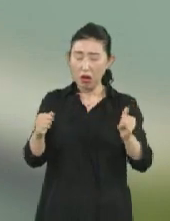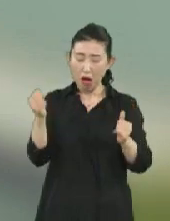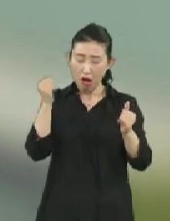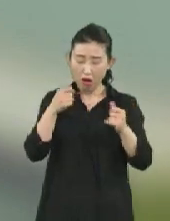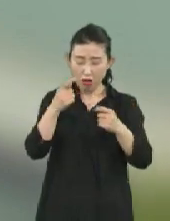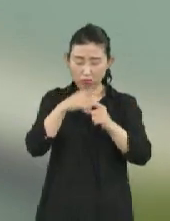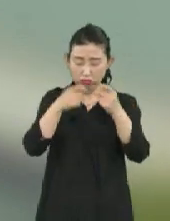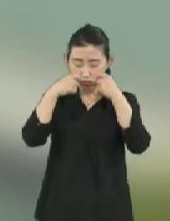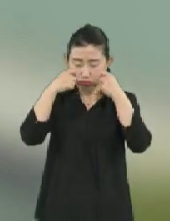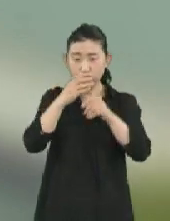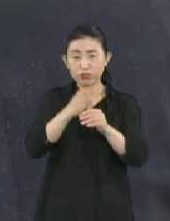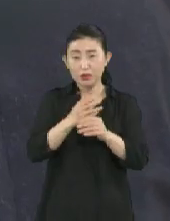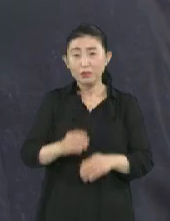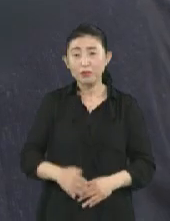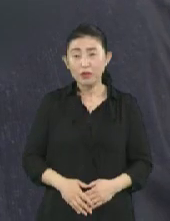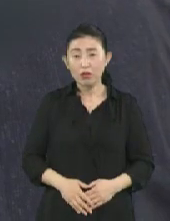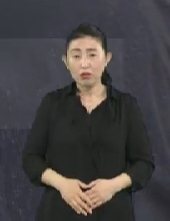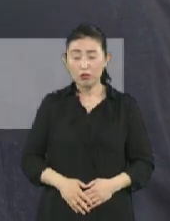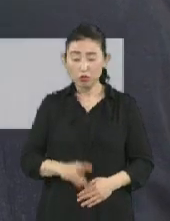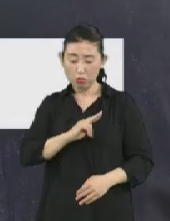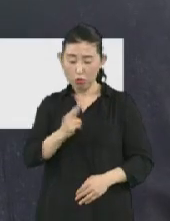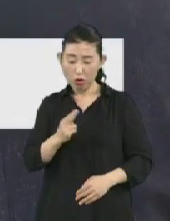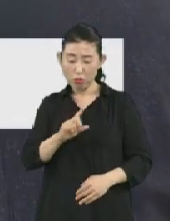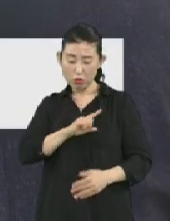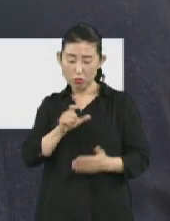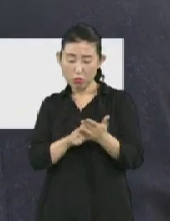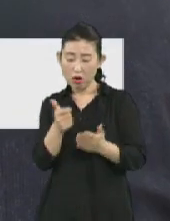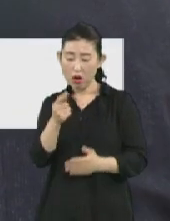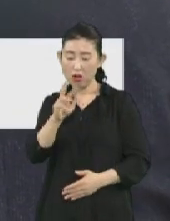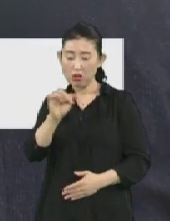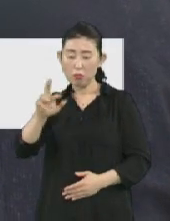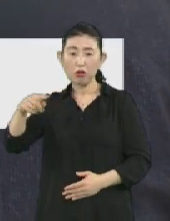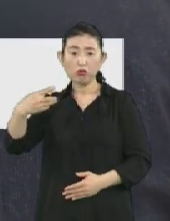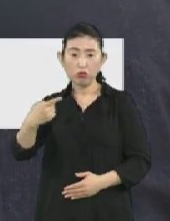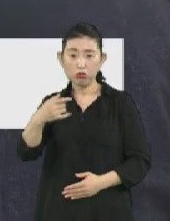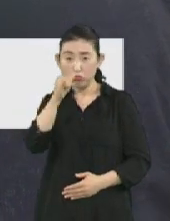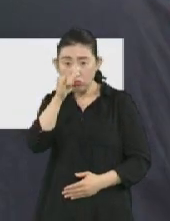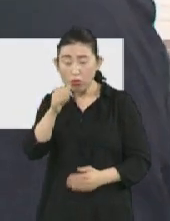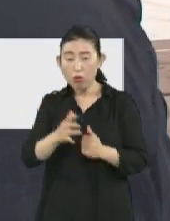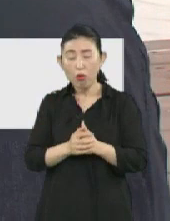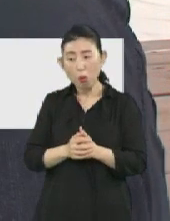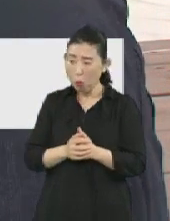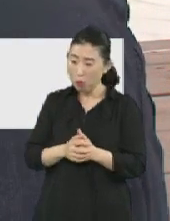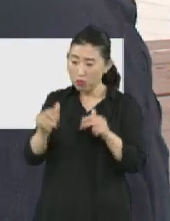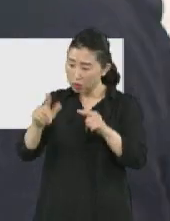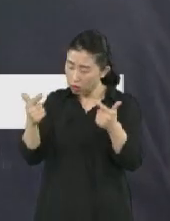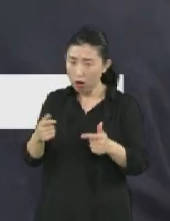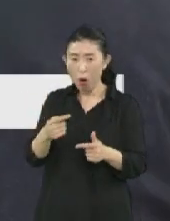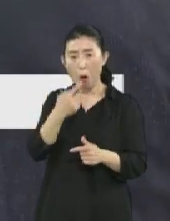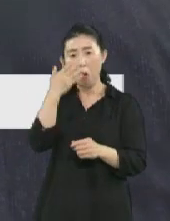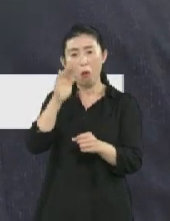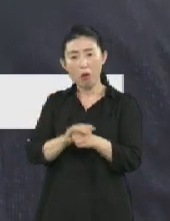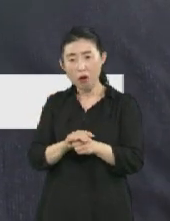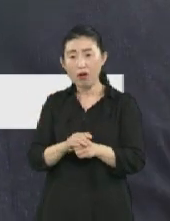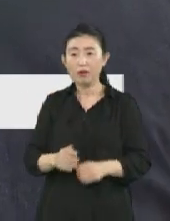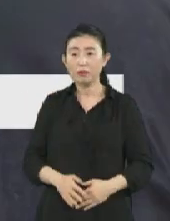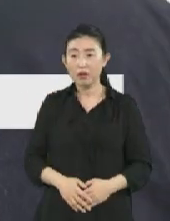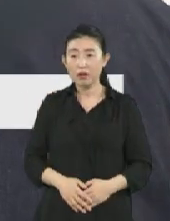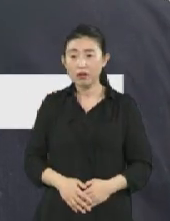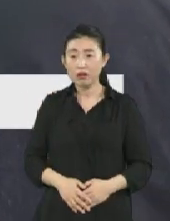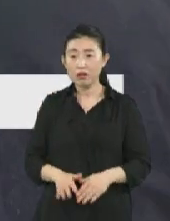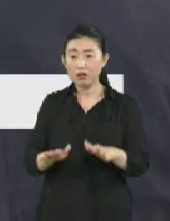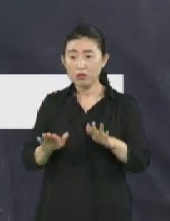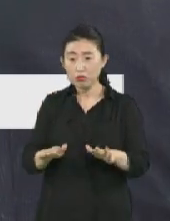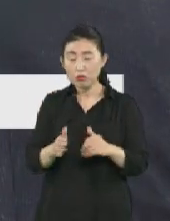있습니다. 하이마트 명함으로 일을 하고 있는데 하이마트 직원이 아니라고 하니까 좀 황당할 뿐인 거죠.